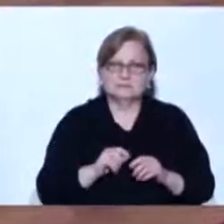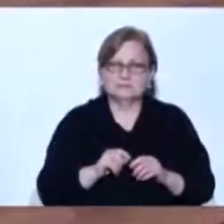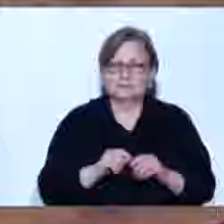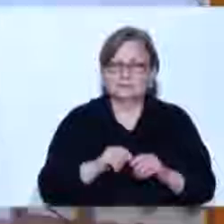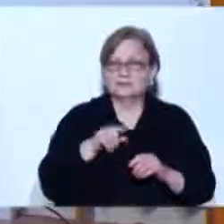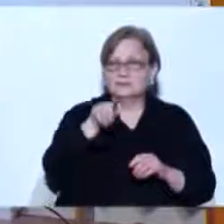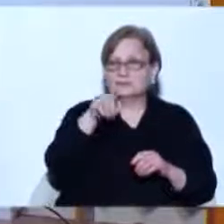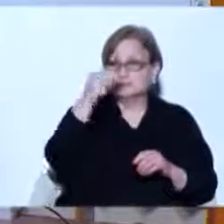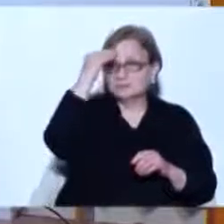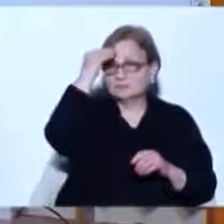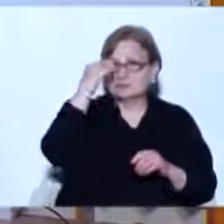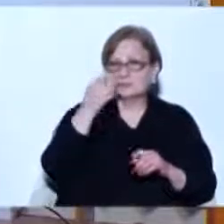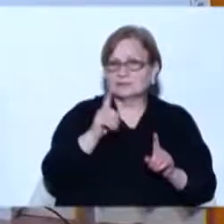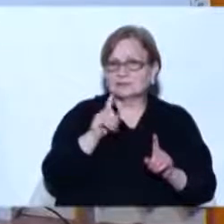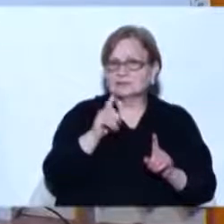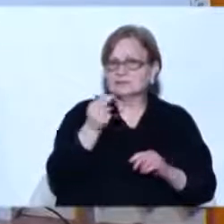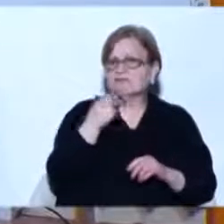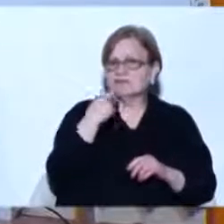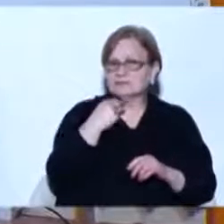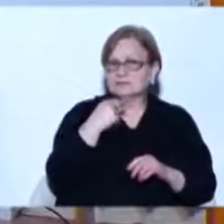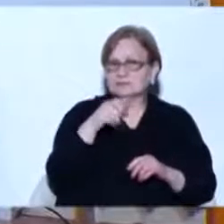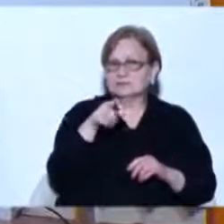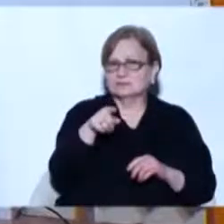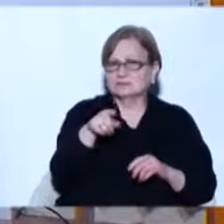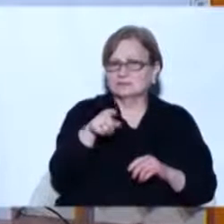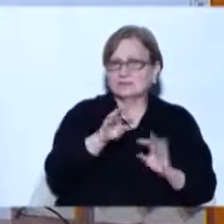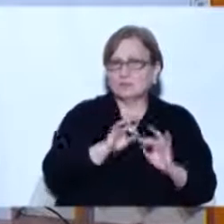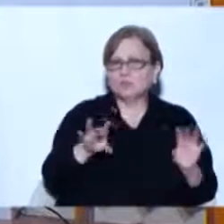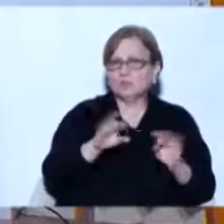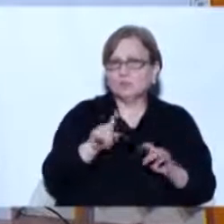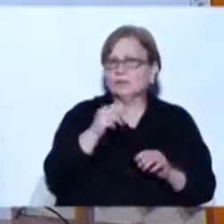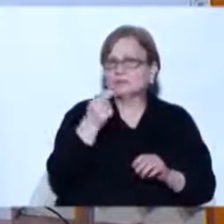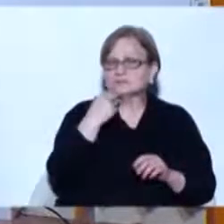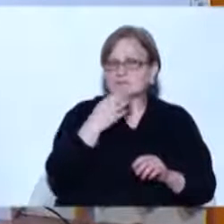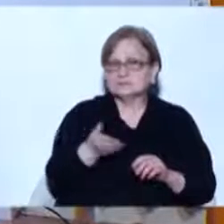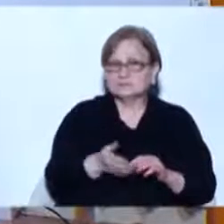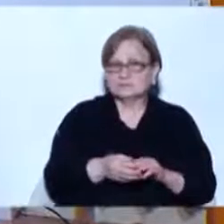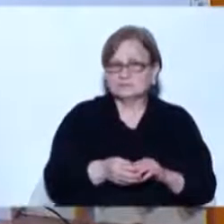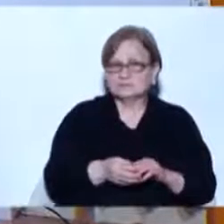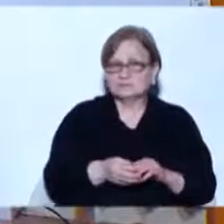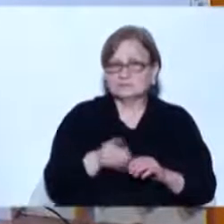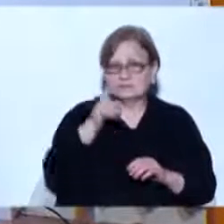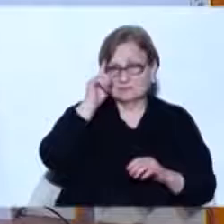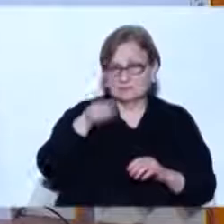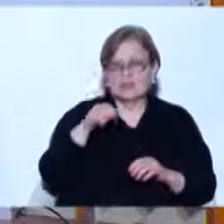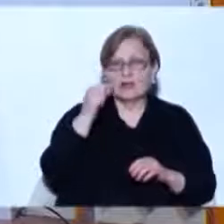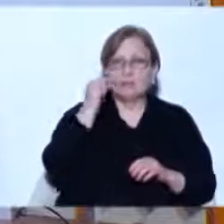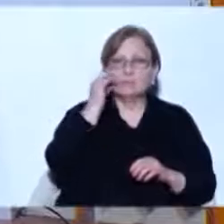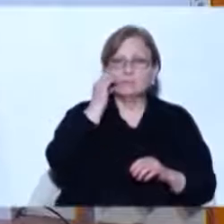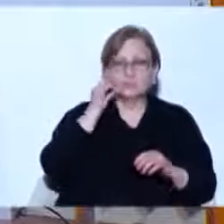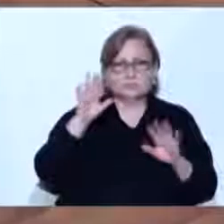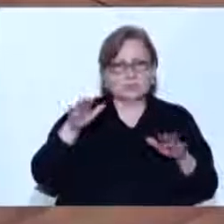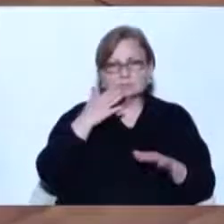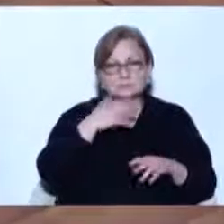შენი აზრით, რას გვასწავლის ეს მოთხრობა? როგორც ციცი, ფუტკარი